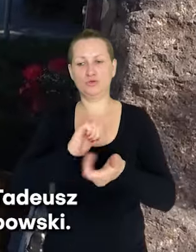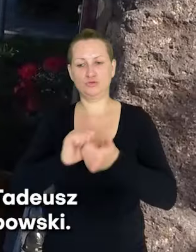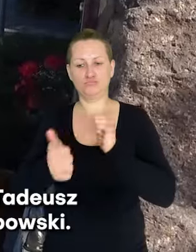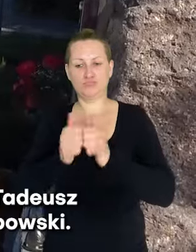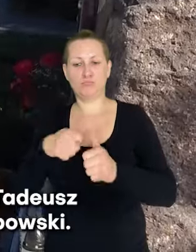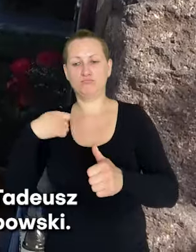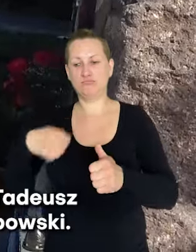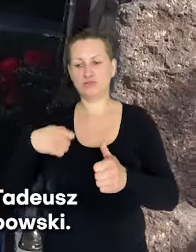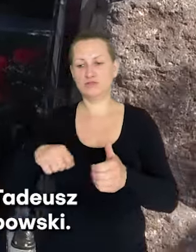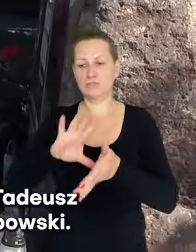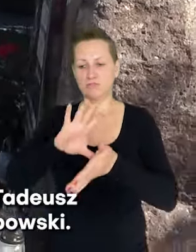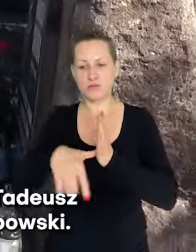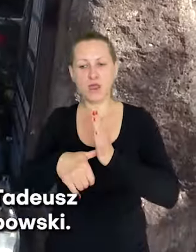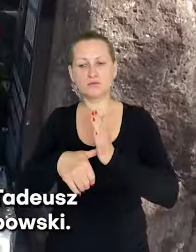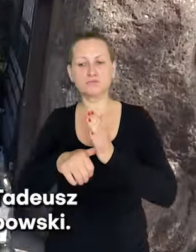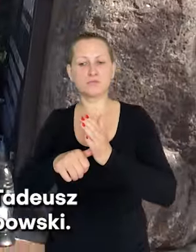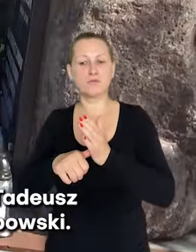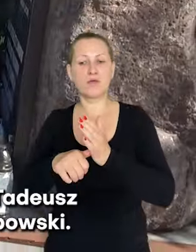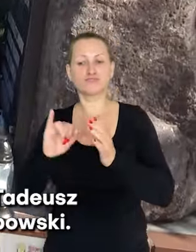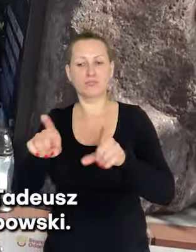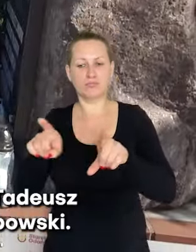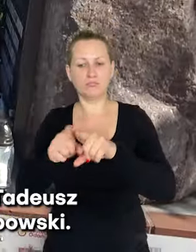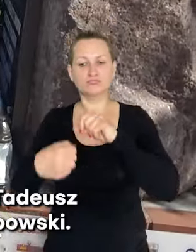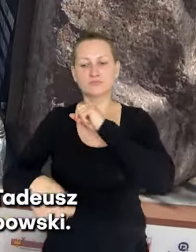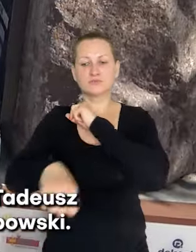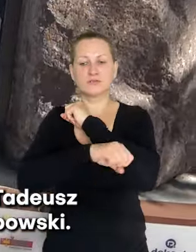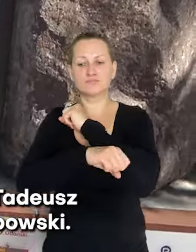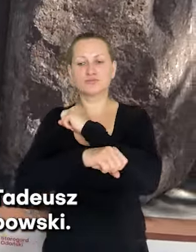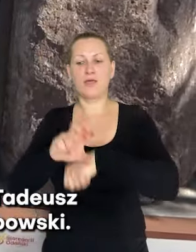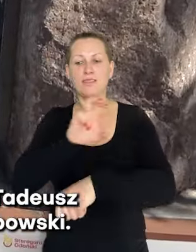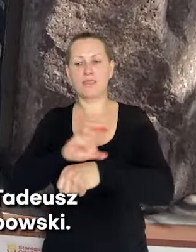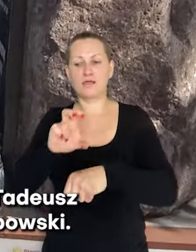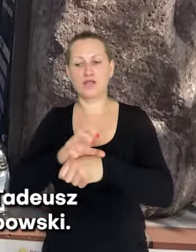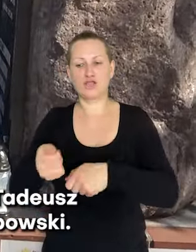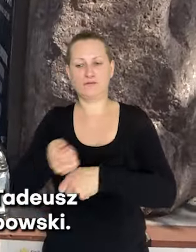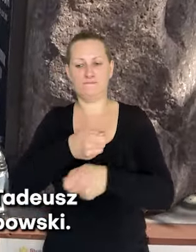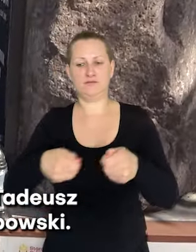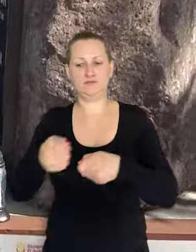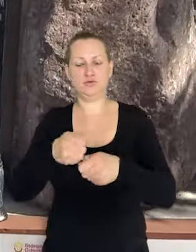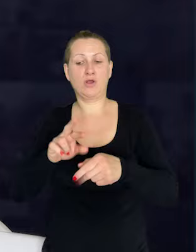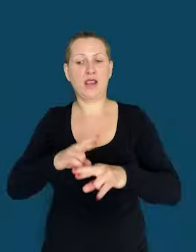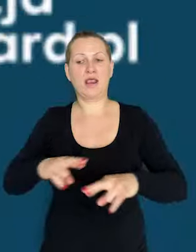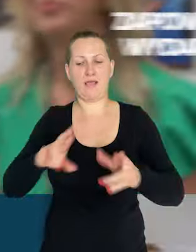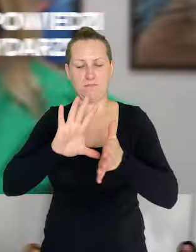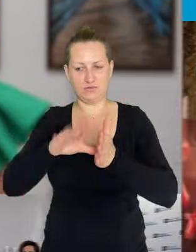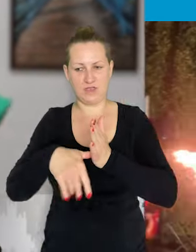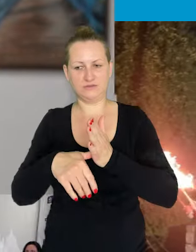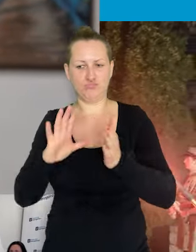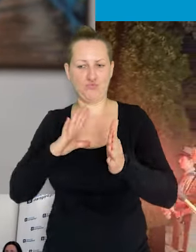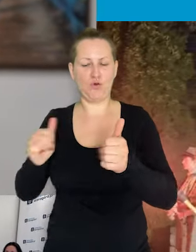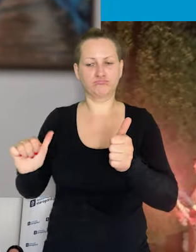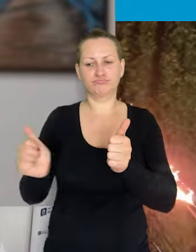jego zastępca do spraw techniczno-inwestycyjnych Tadeusz Błęcki oraz radny Rady Miasta Andrzej Grabowski.